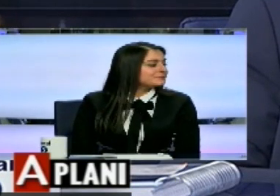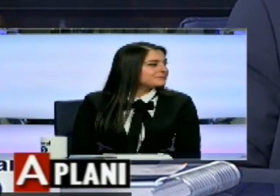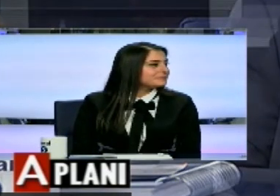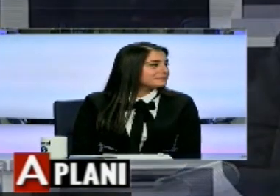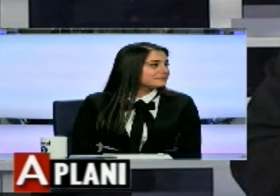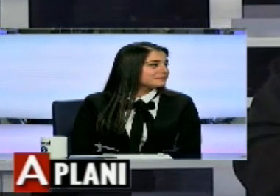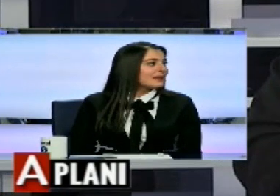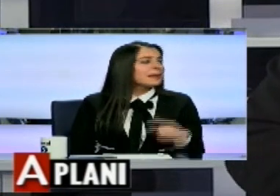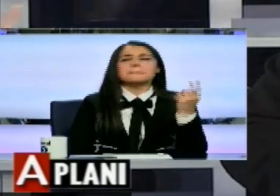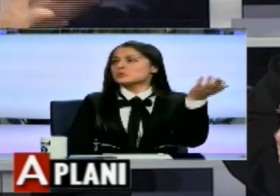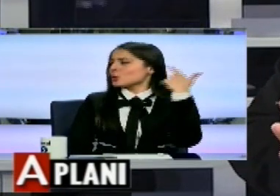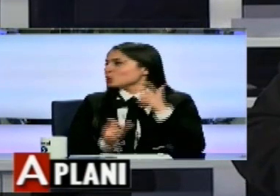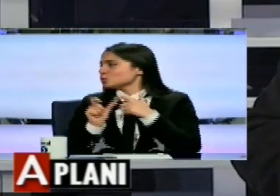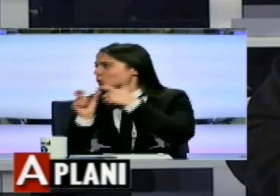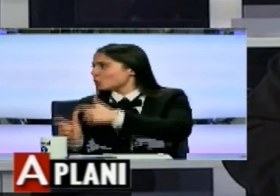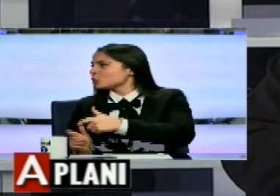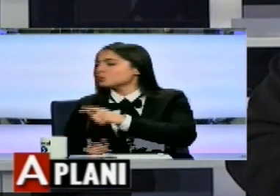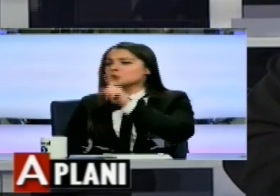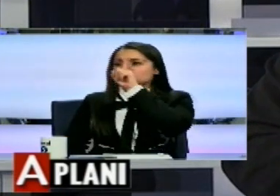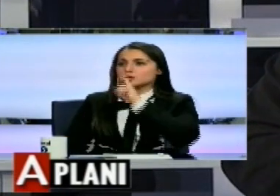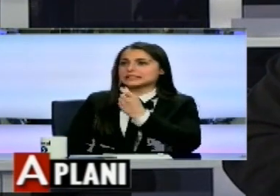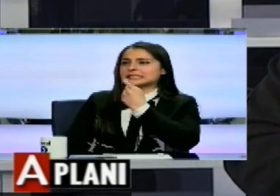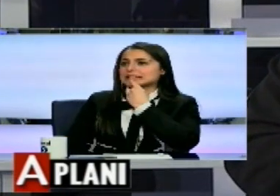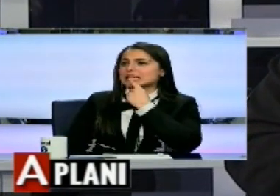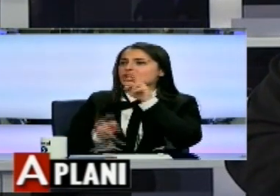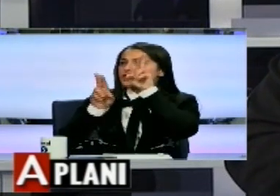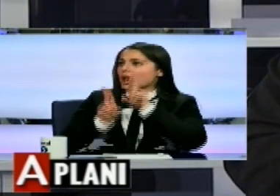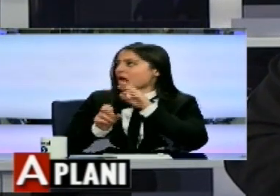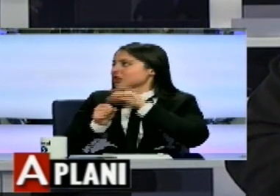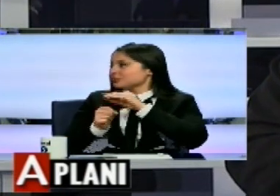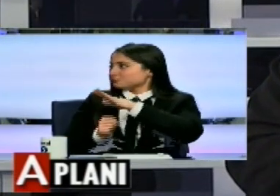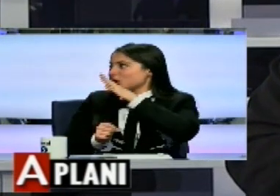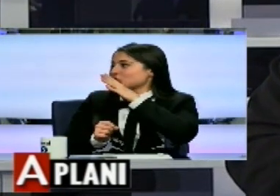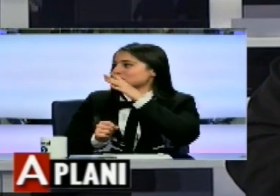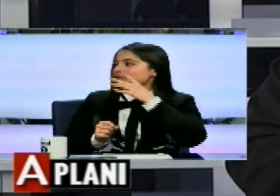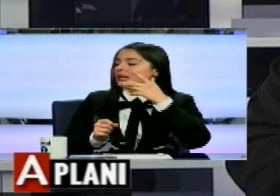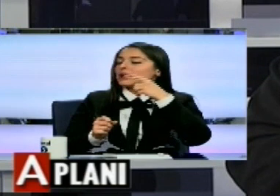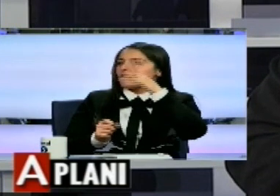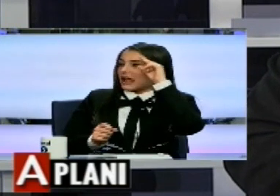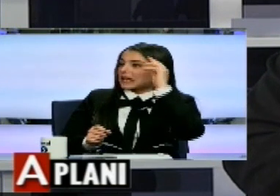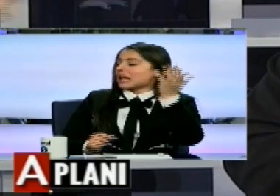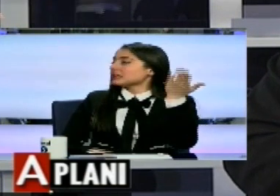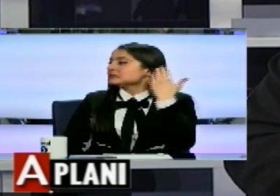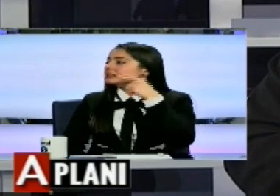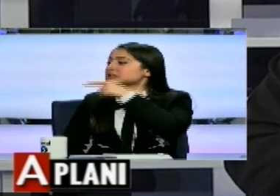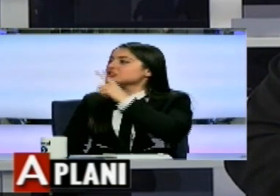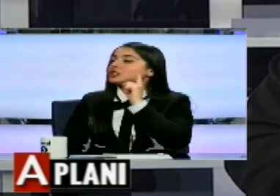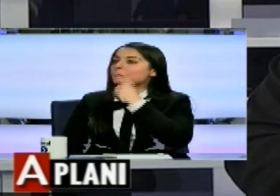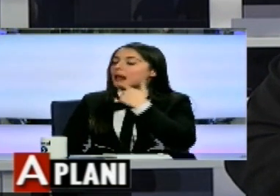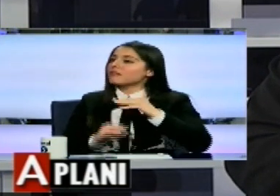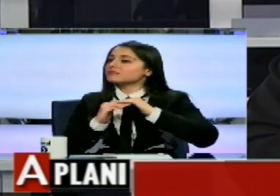Peki biraz önce de sormuştum ama 100. yılı geliyor Çanakkale'nin. Ben biliyorum Veysel Bey işitme